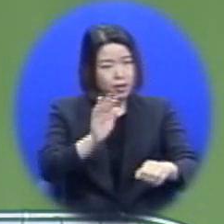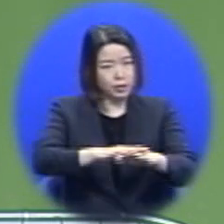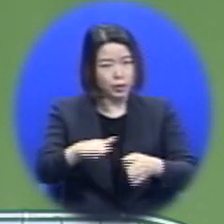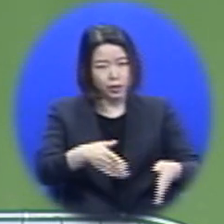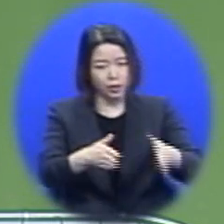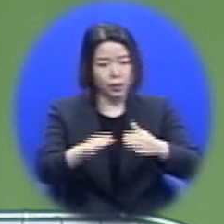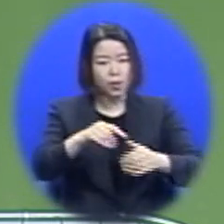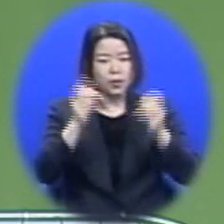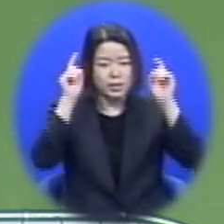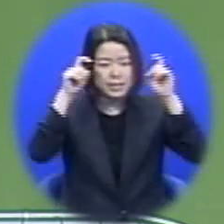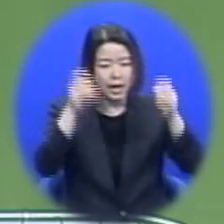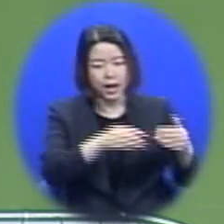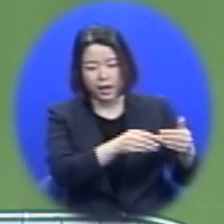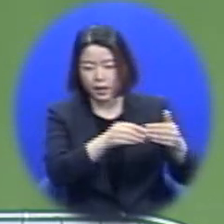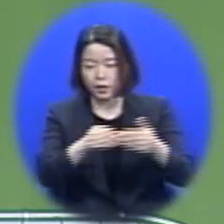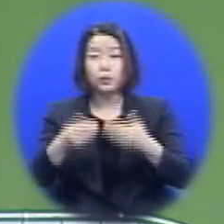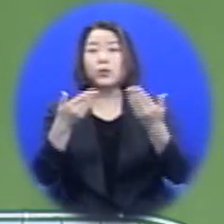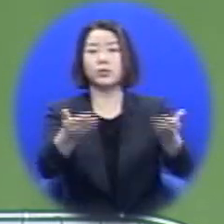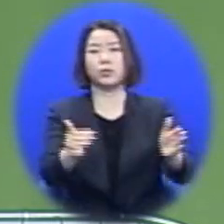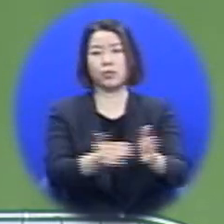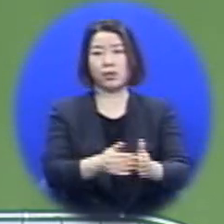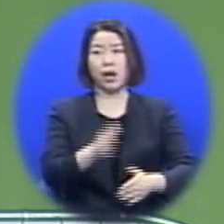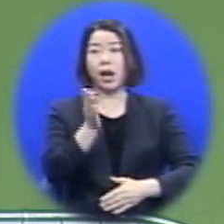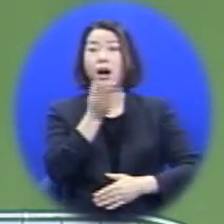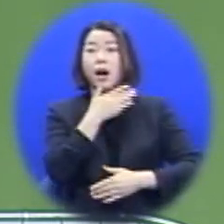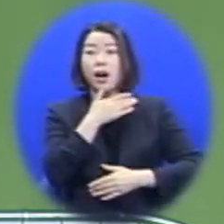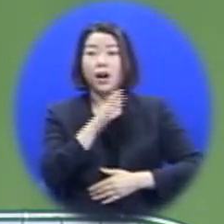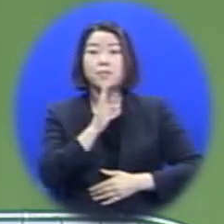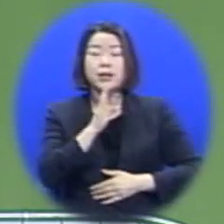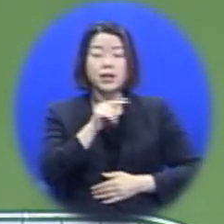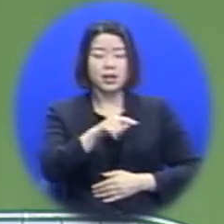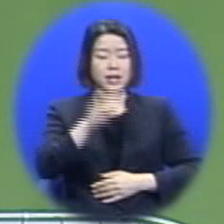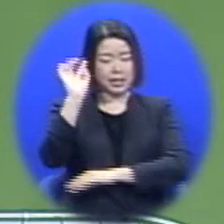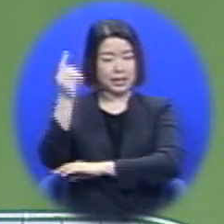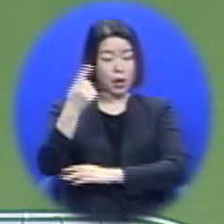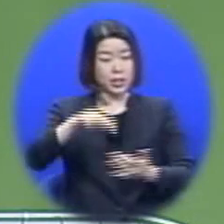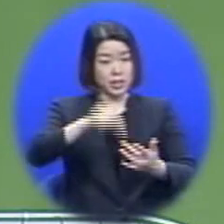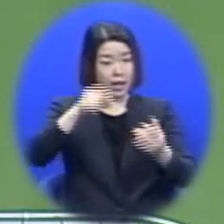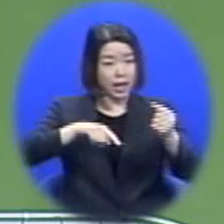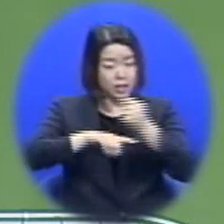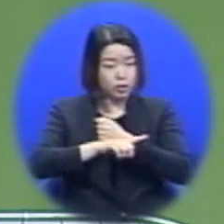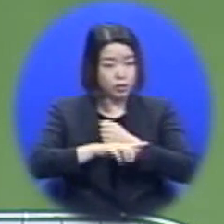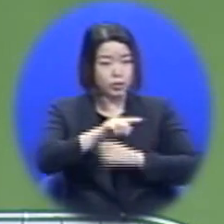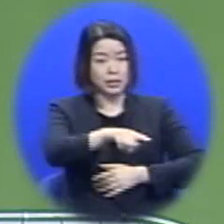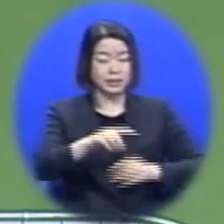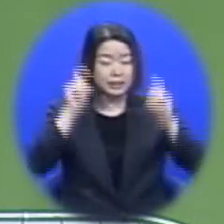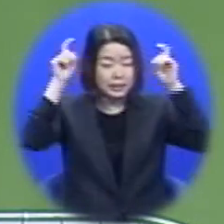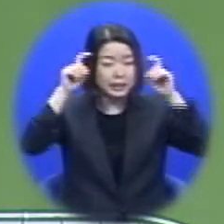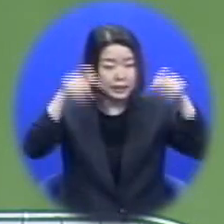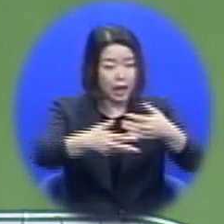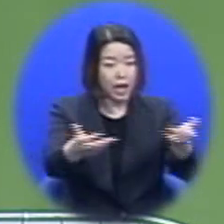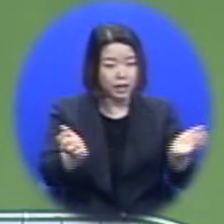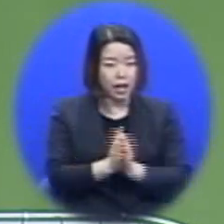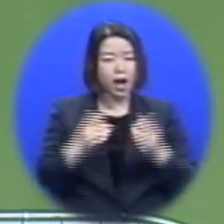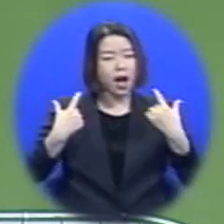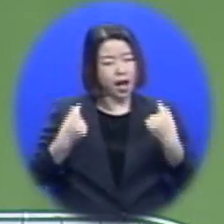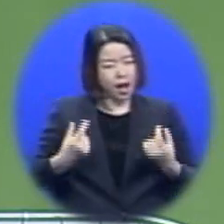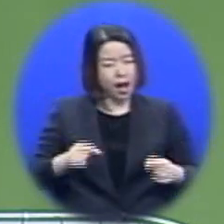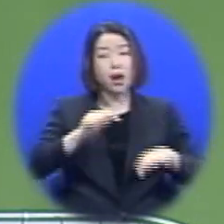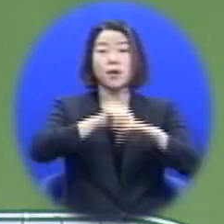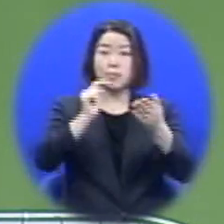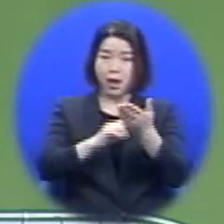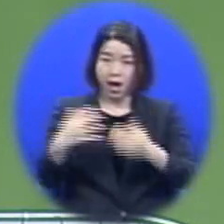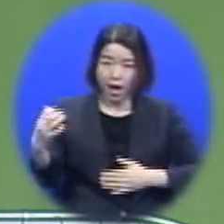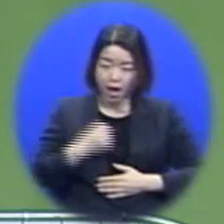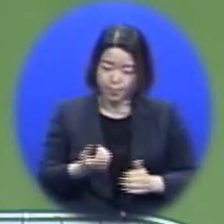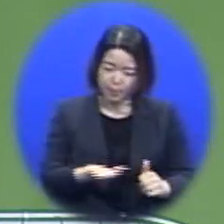인도하였다. 아, 그렇구나. 다윗을 하나님이 택하신 것은 다윗이 그 양떼들을 한결같은 마음을 가지고